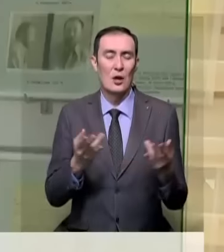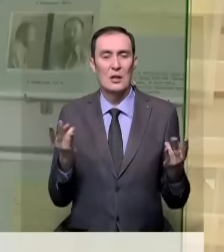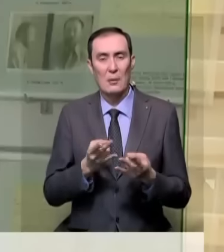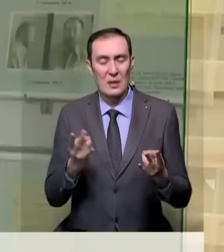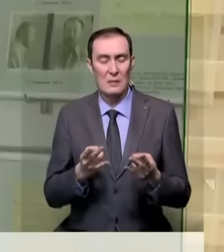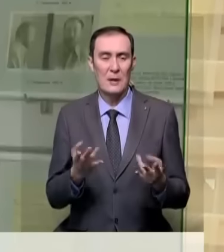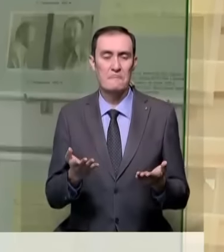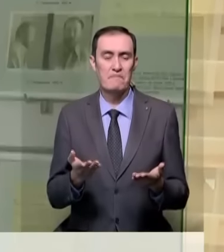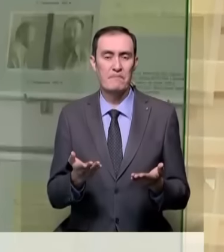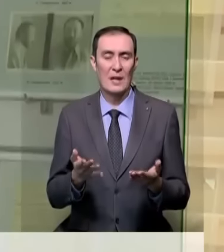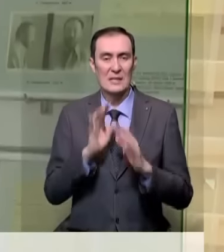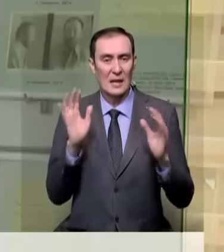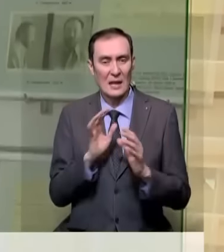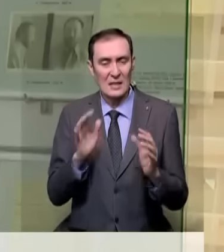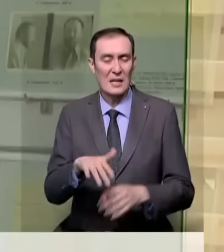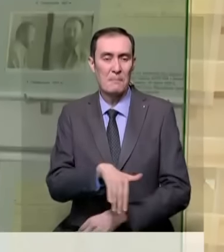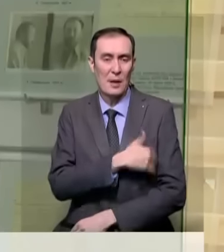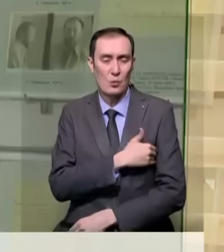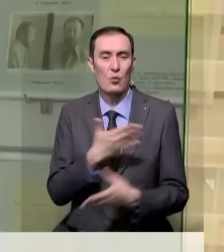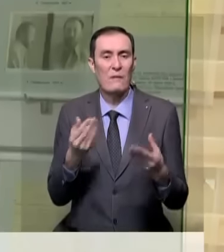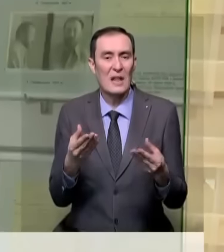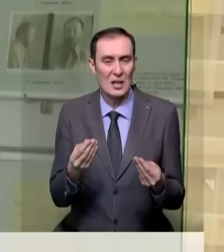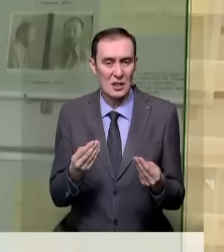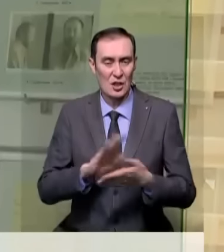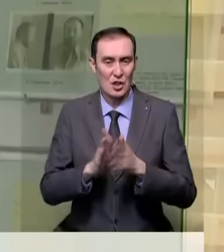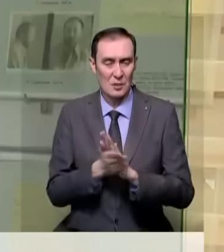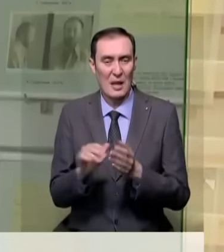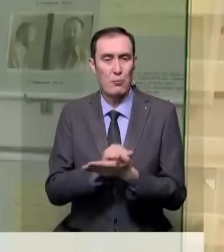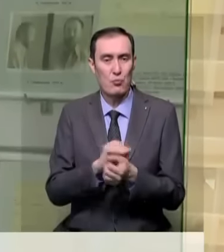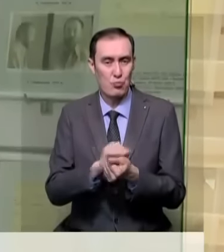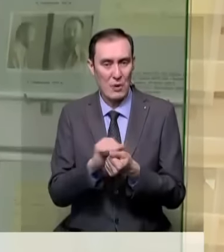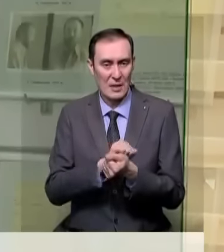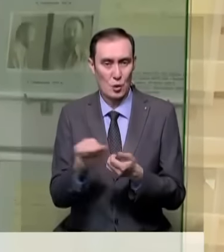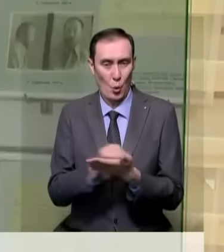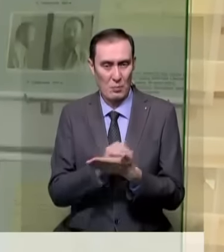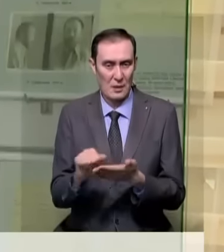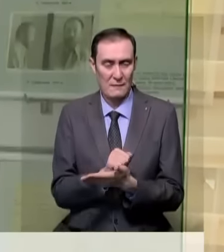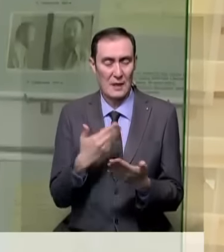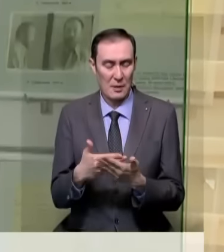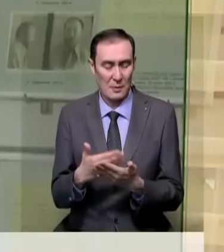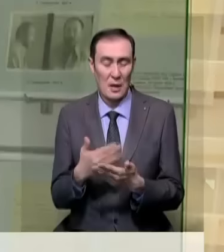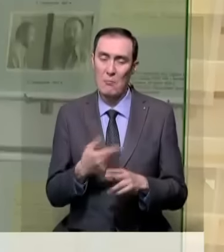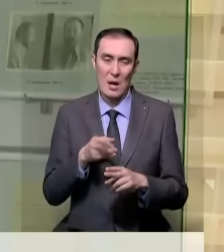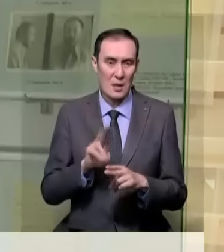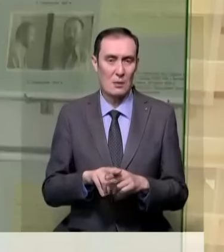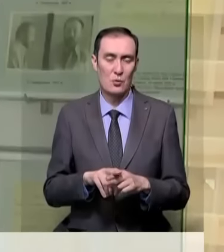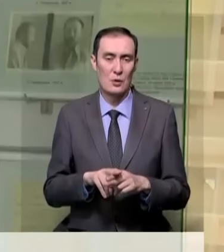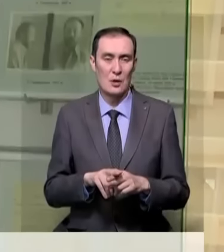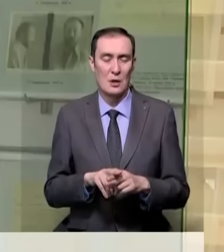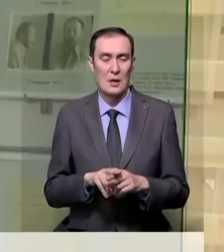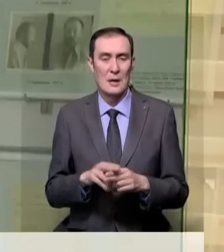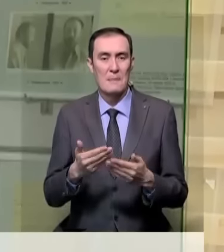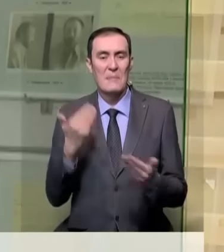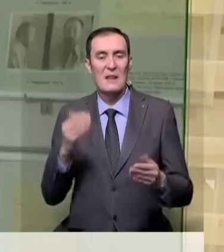необходимо же сохранить температурно-влажностный режим хранения документов. Вот, поэтому